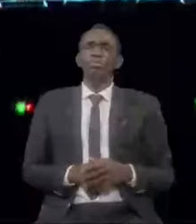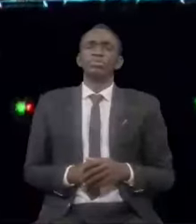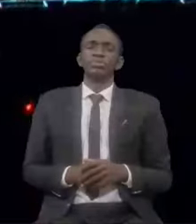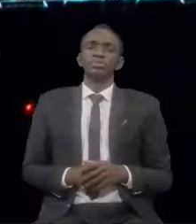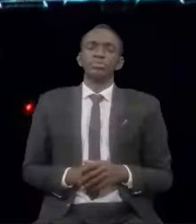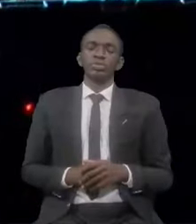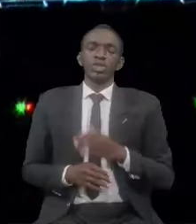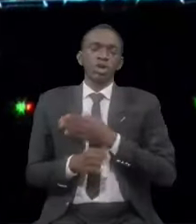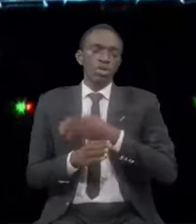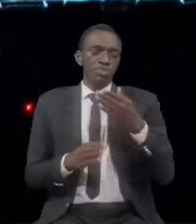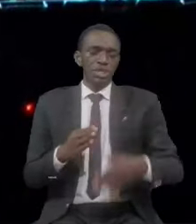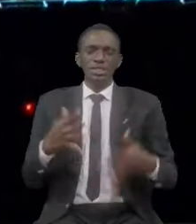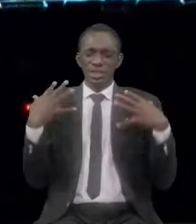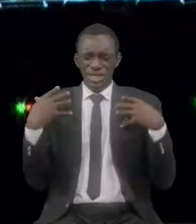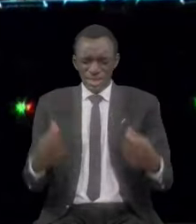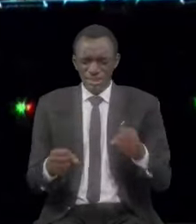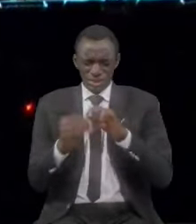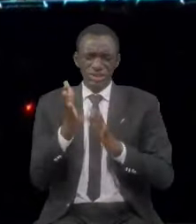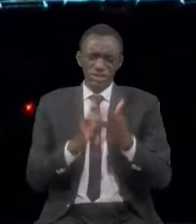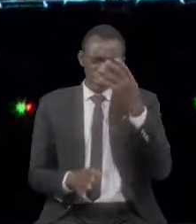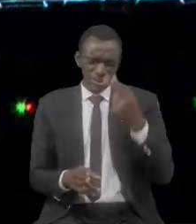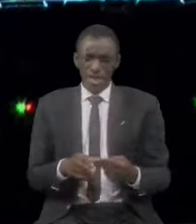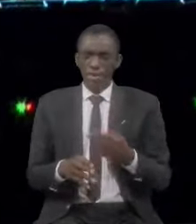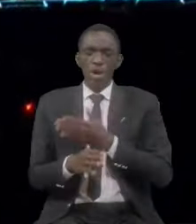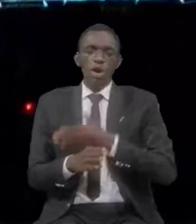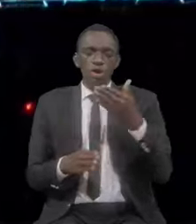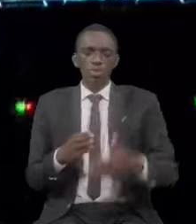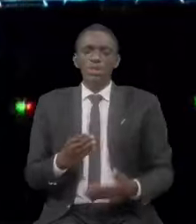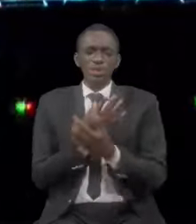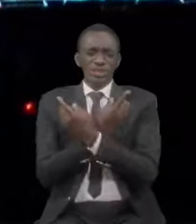La guérison totale, la délivrance totale,